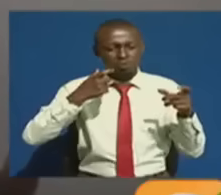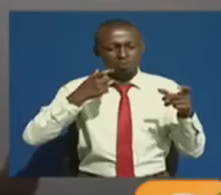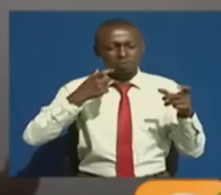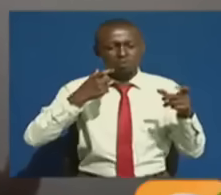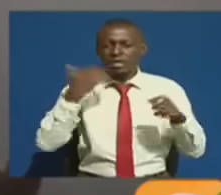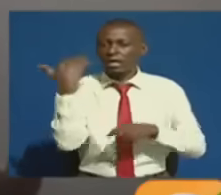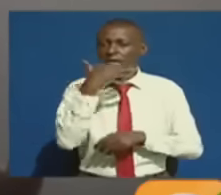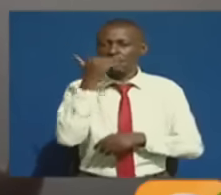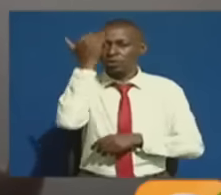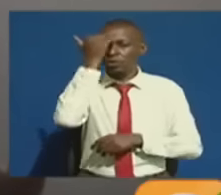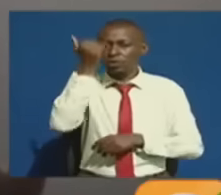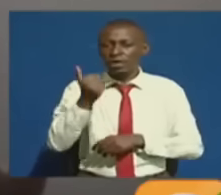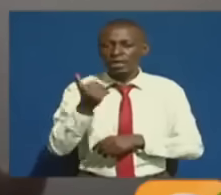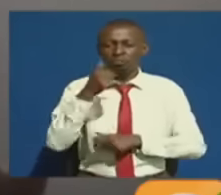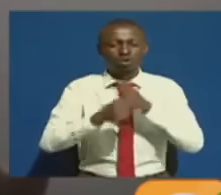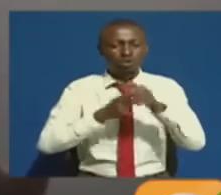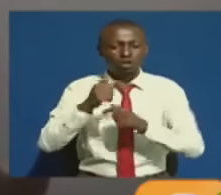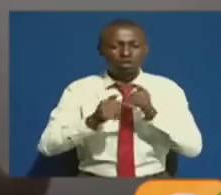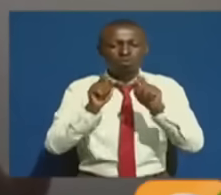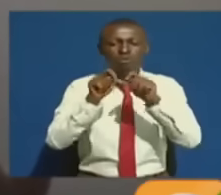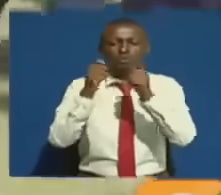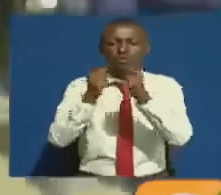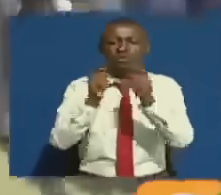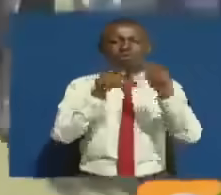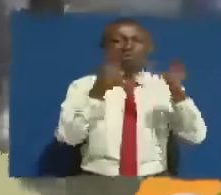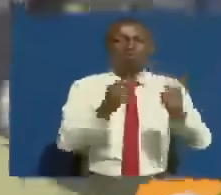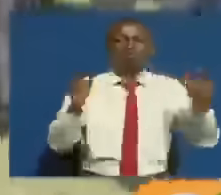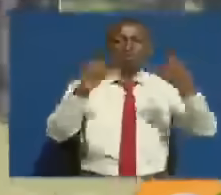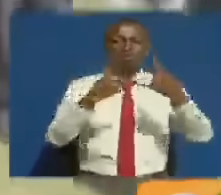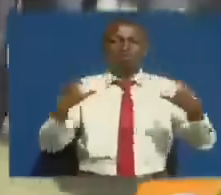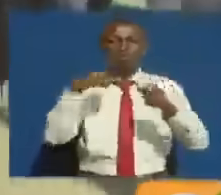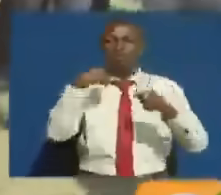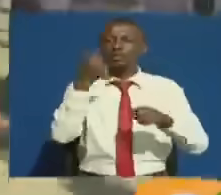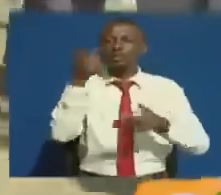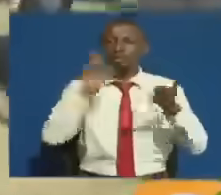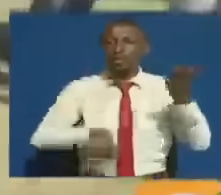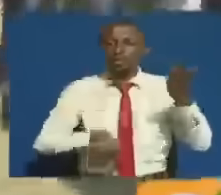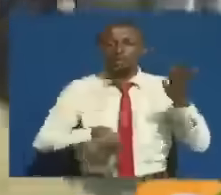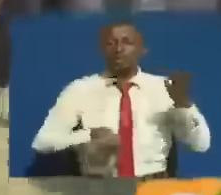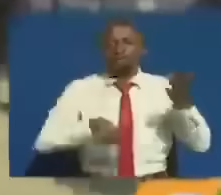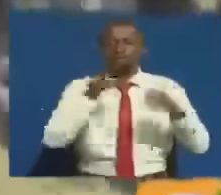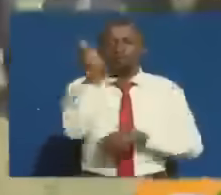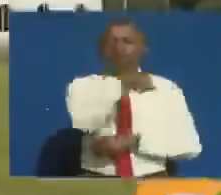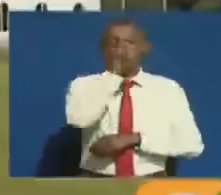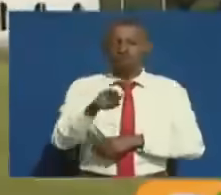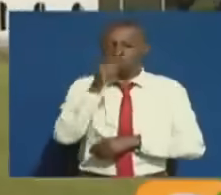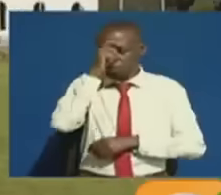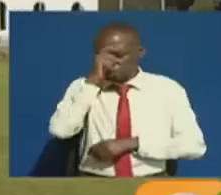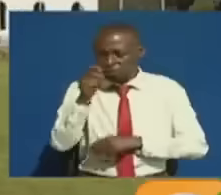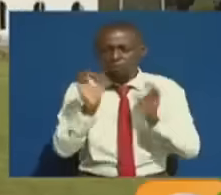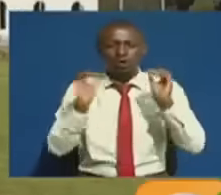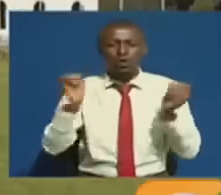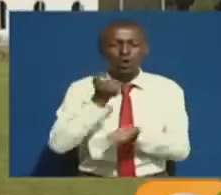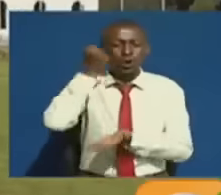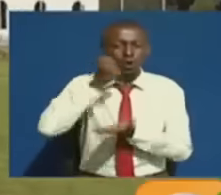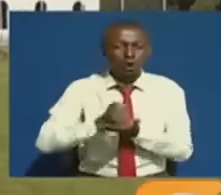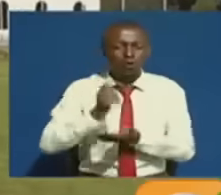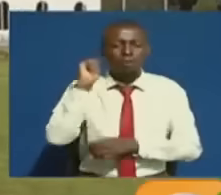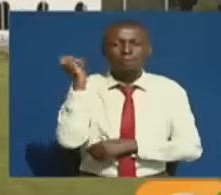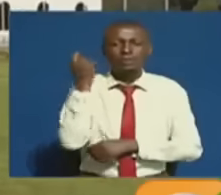ya kuendeleza semi za ukabila. Gachagua pia ameshtumiwa kwa kuonyesha dharau kwa afisi ya rais. Katika matukio